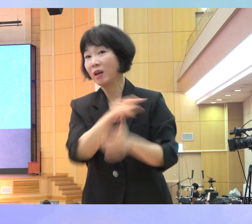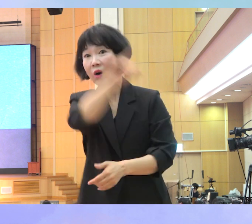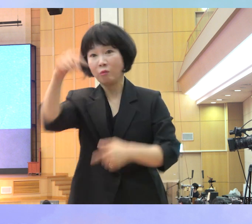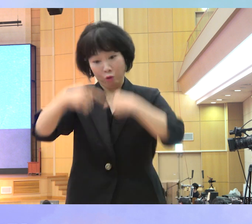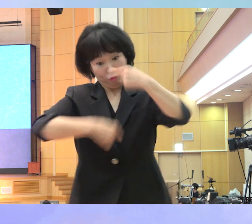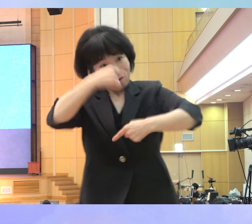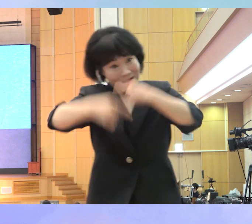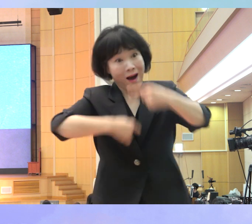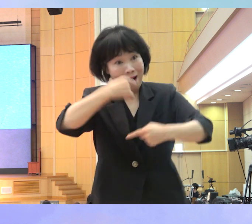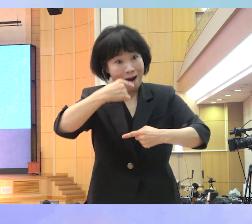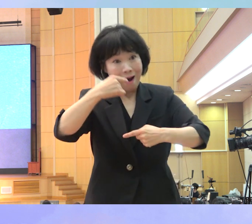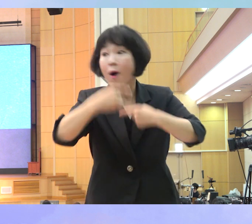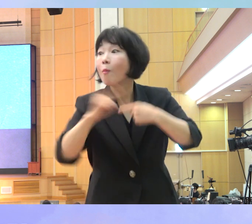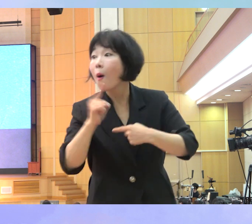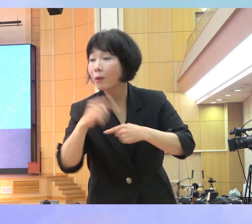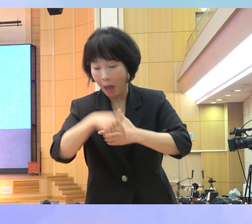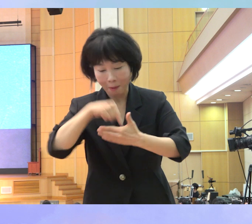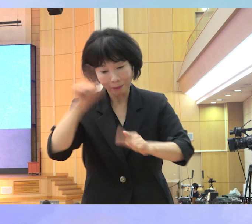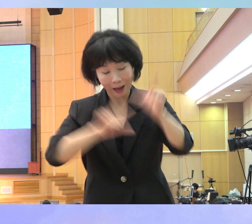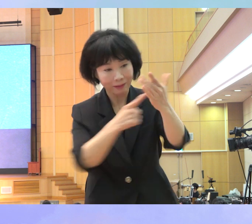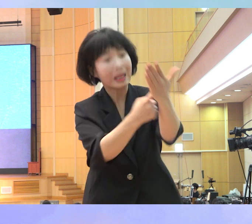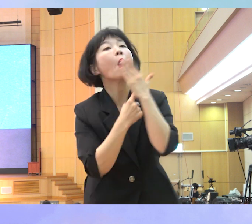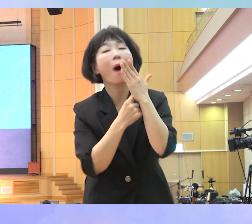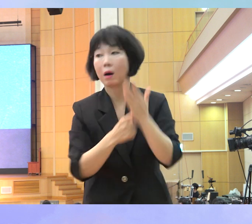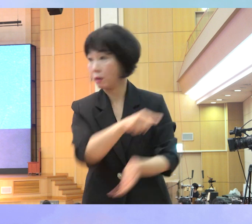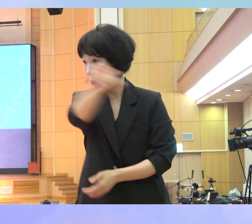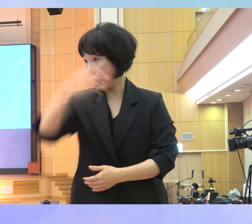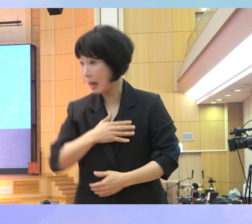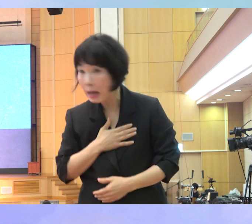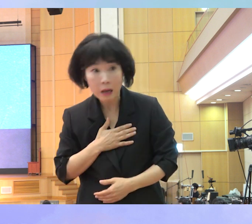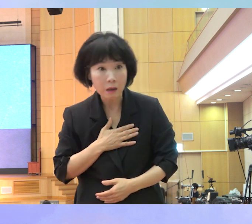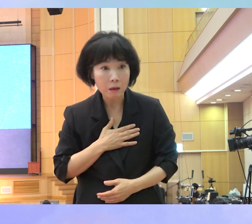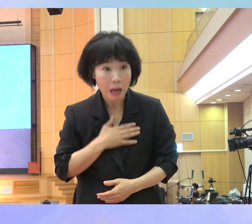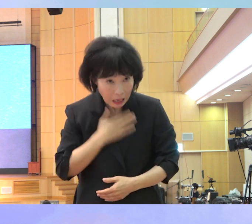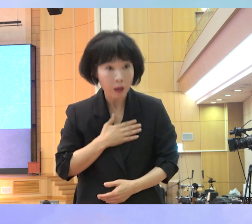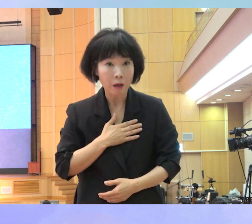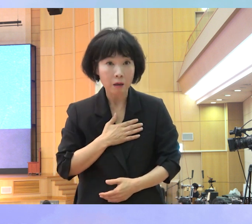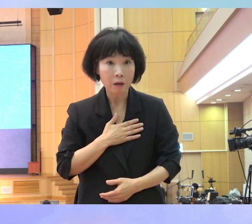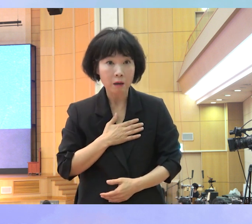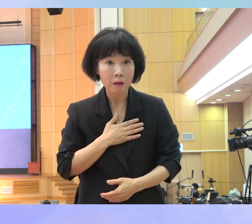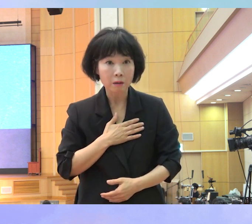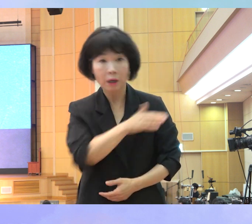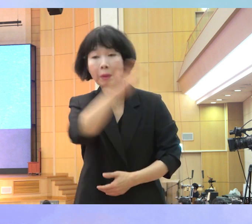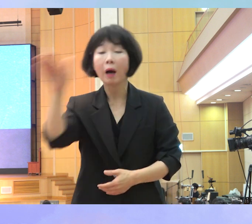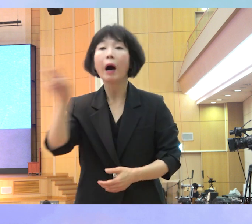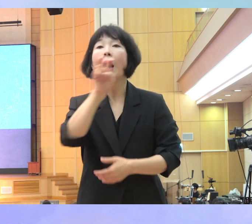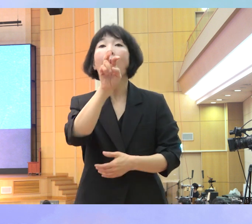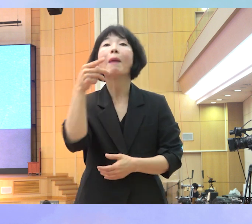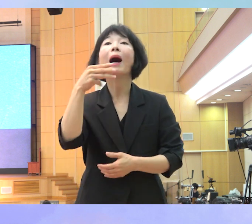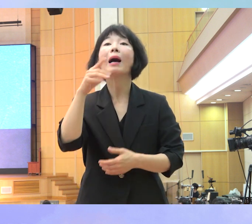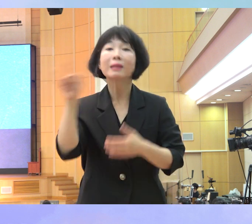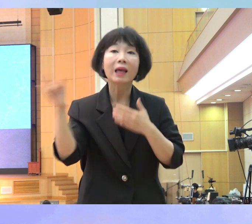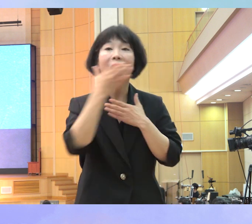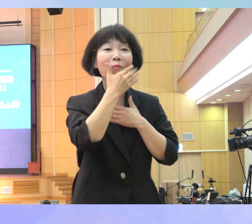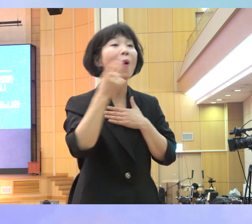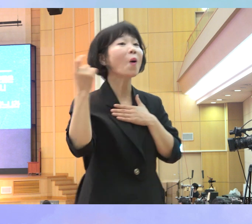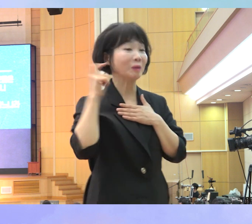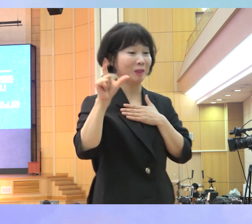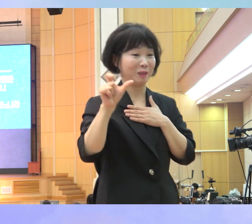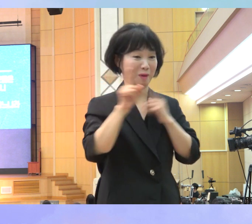상태에 따라서 나오게 되어 있습니다. 한번 우리 말씀으로 한번 볼까요? 마태복음 15장